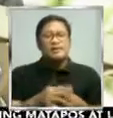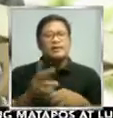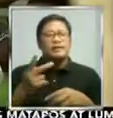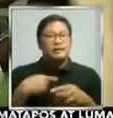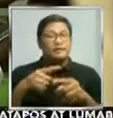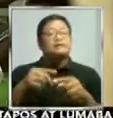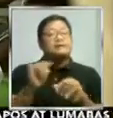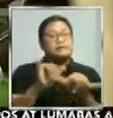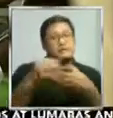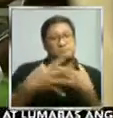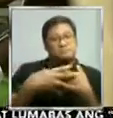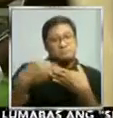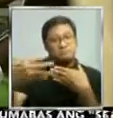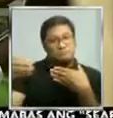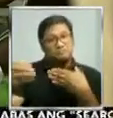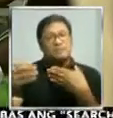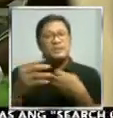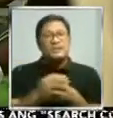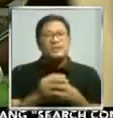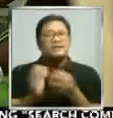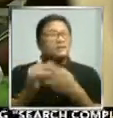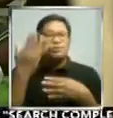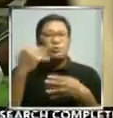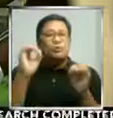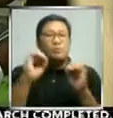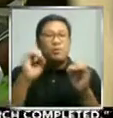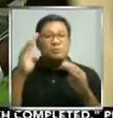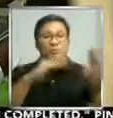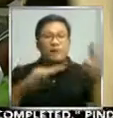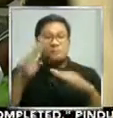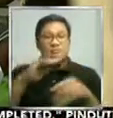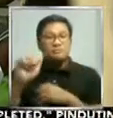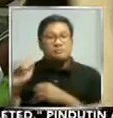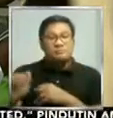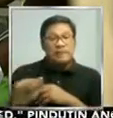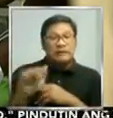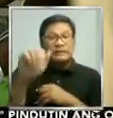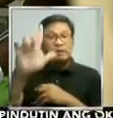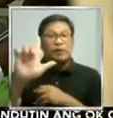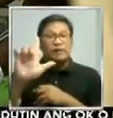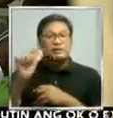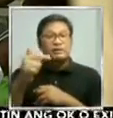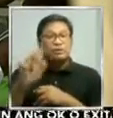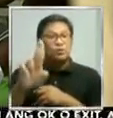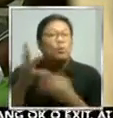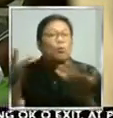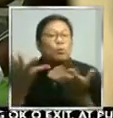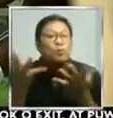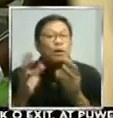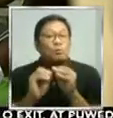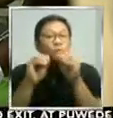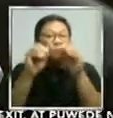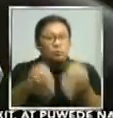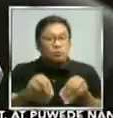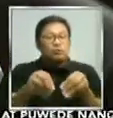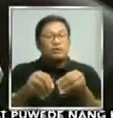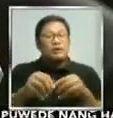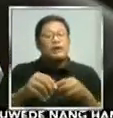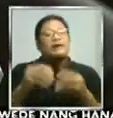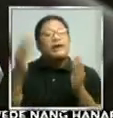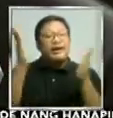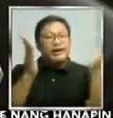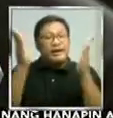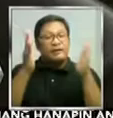establisimiento, kaya't hindi na rin problema ng Antipolo LGU kung saan patutulugin ang kanilang mga medical frontliner. Isang dosena na po yung